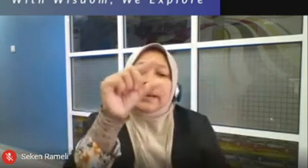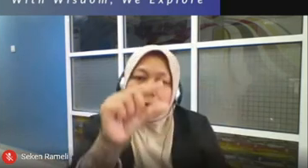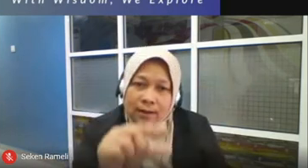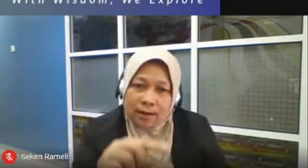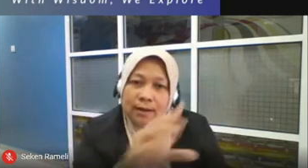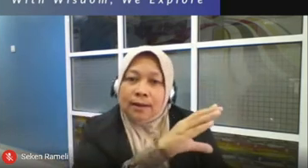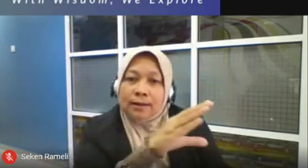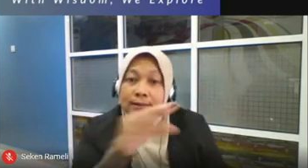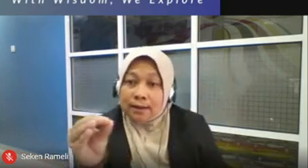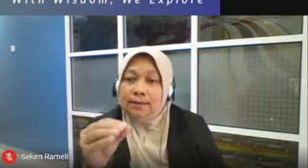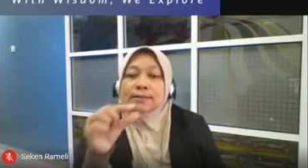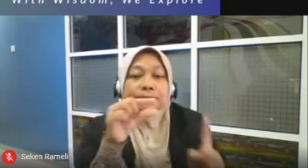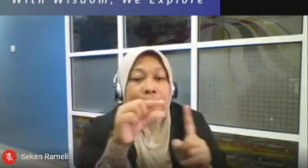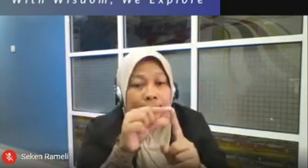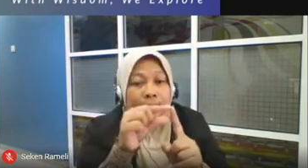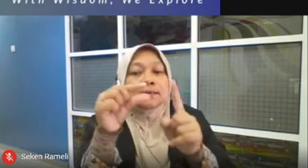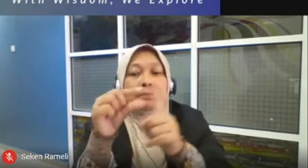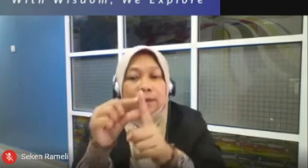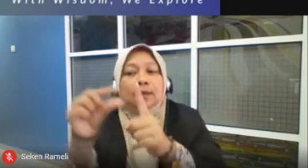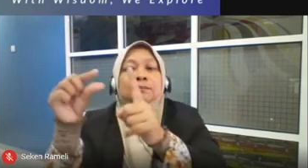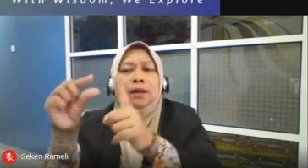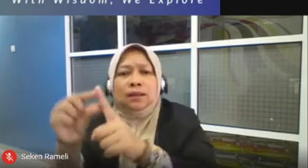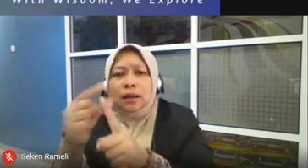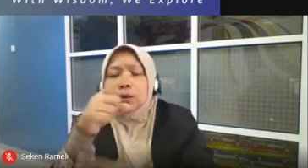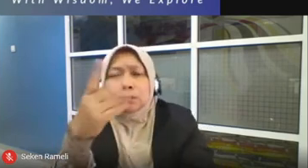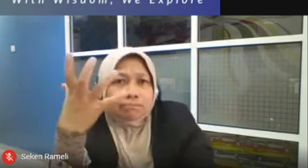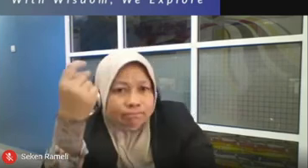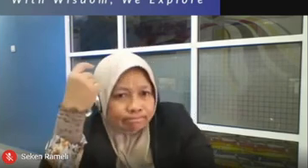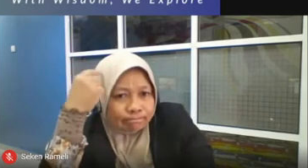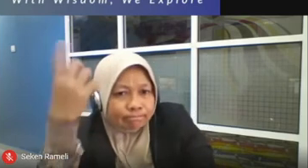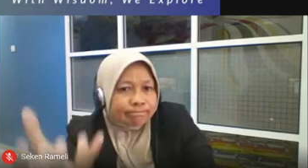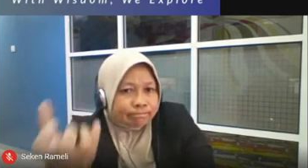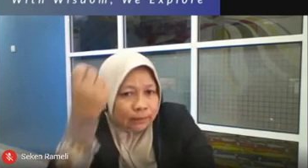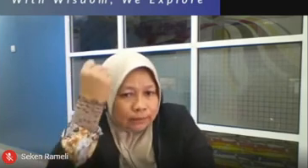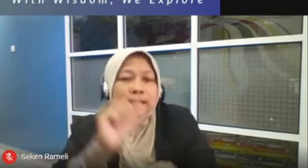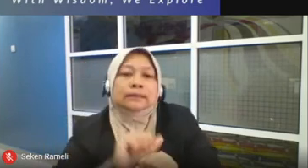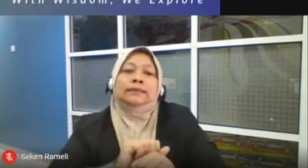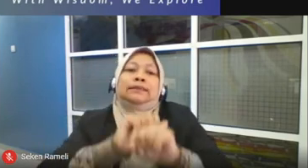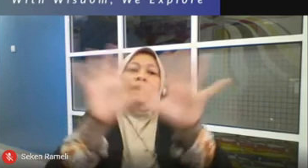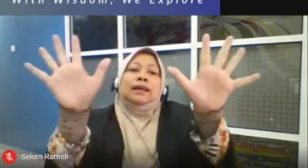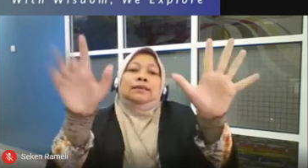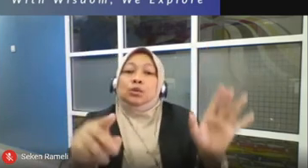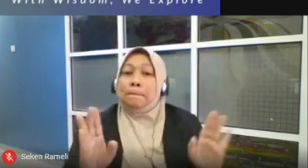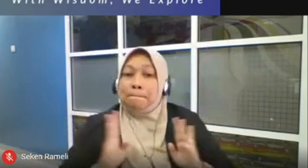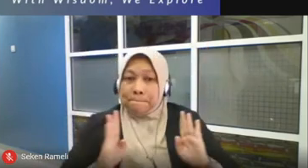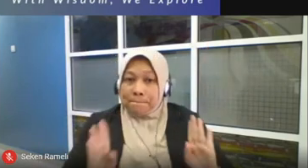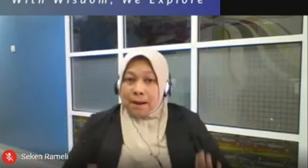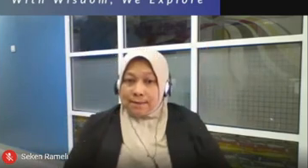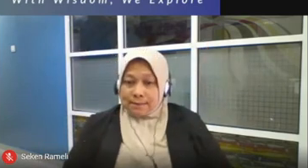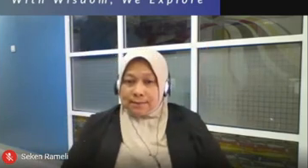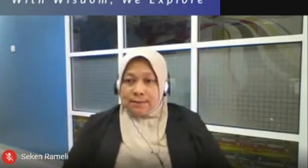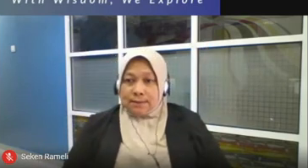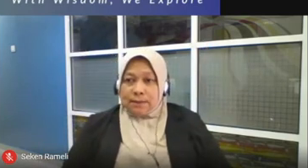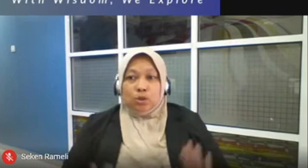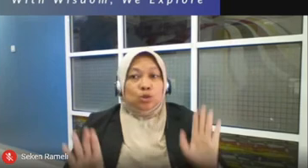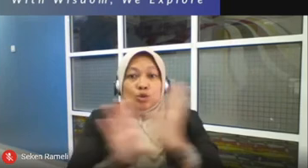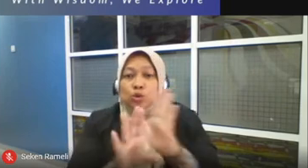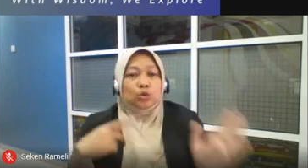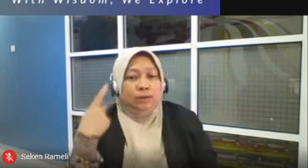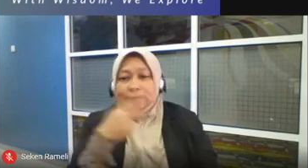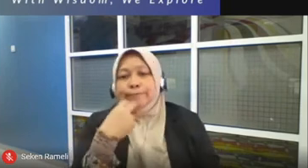dan juga gunakan sepatah-sepatah supaya benda tu lebih jelas, eh. Okey, ini bahasa tubuh badan. Jika kita